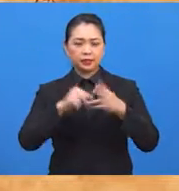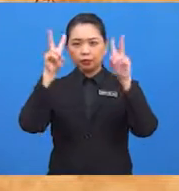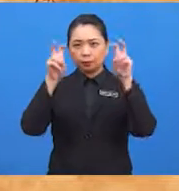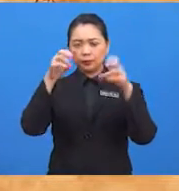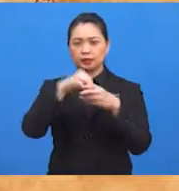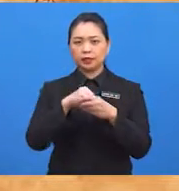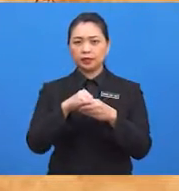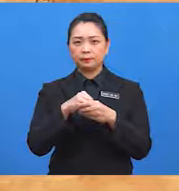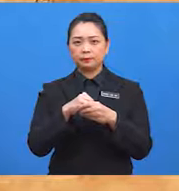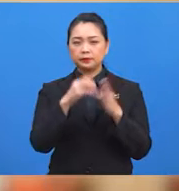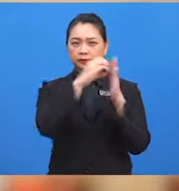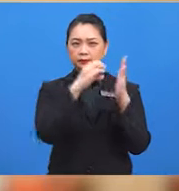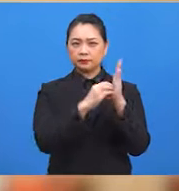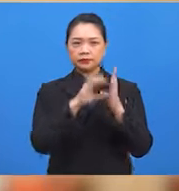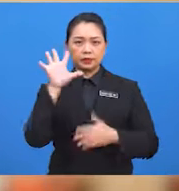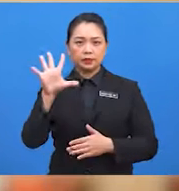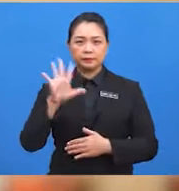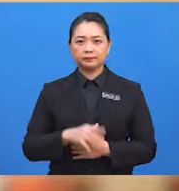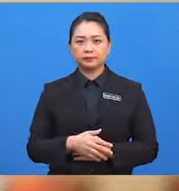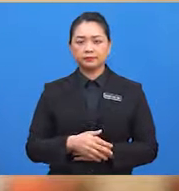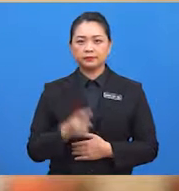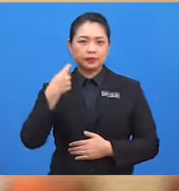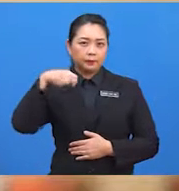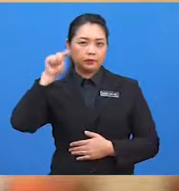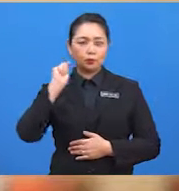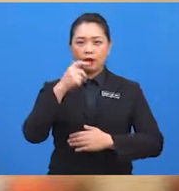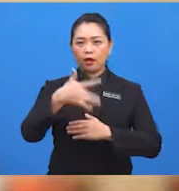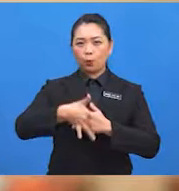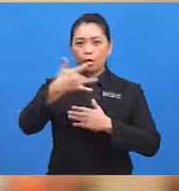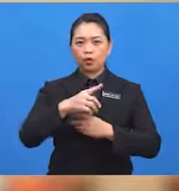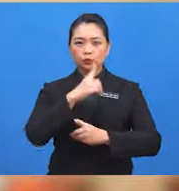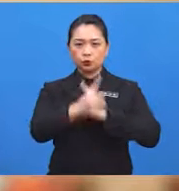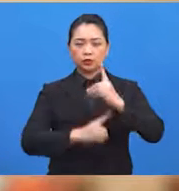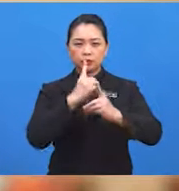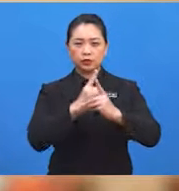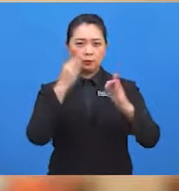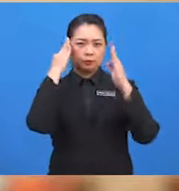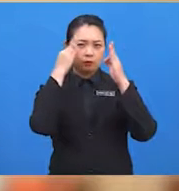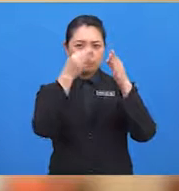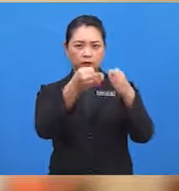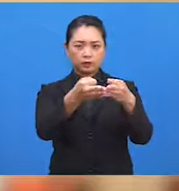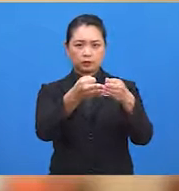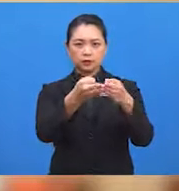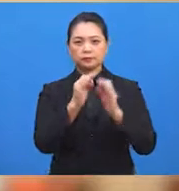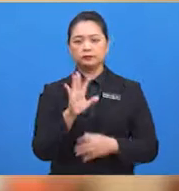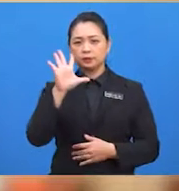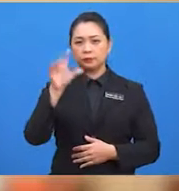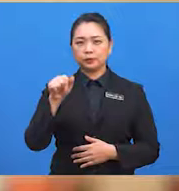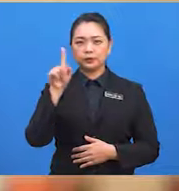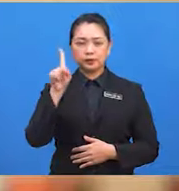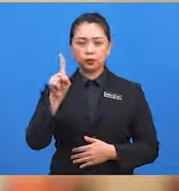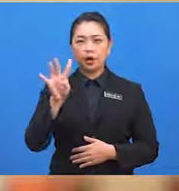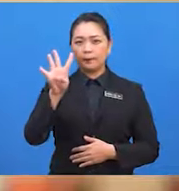bab 5 iaitu Tamadun Awal Dunia dengan memfokuskan subtopik